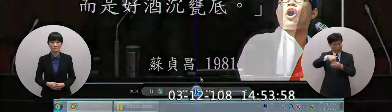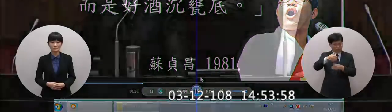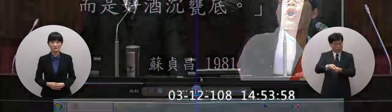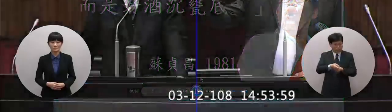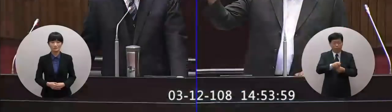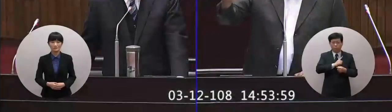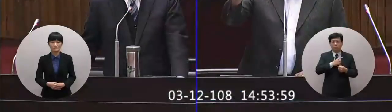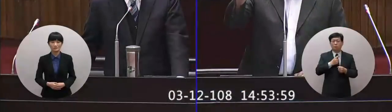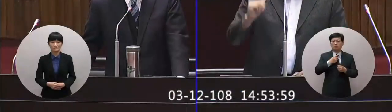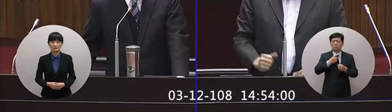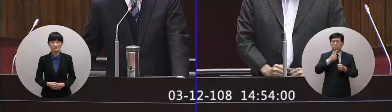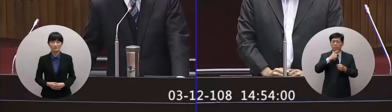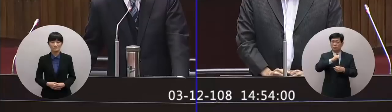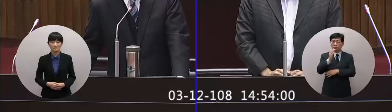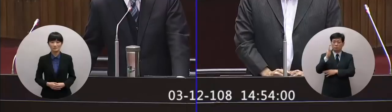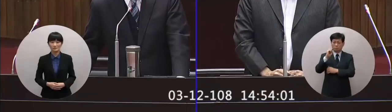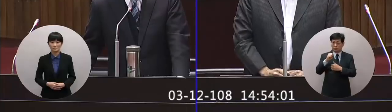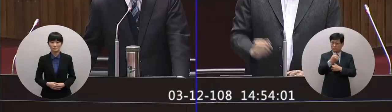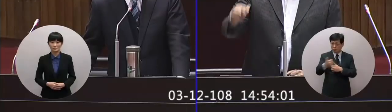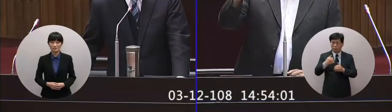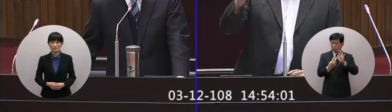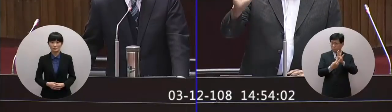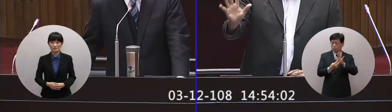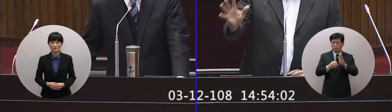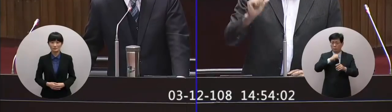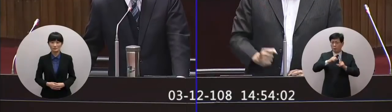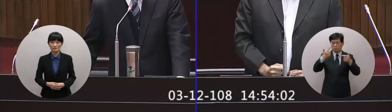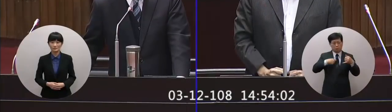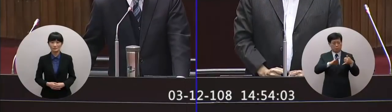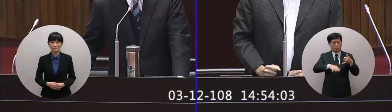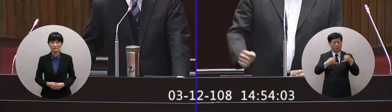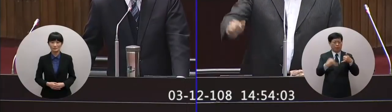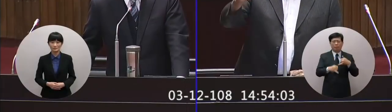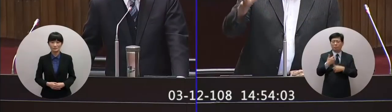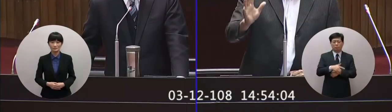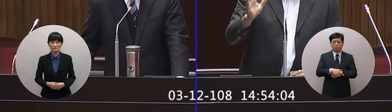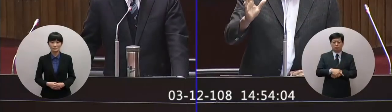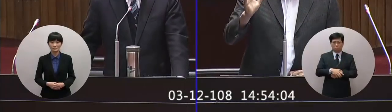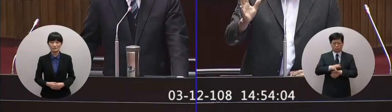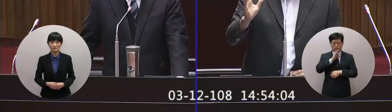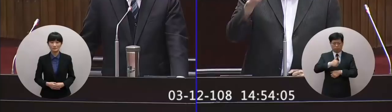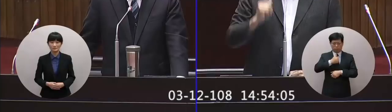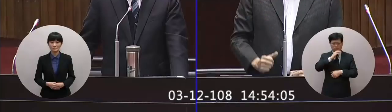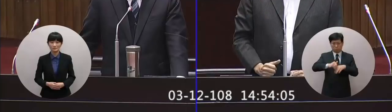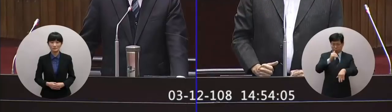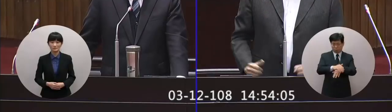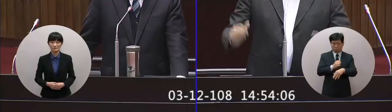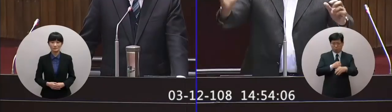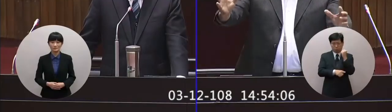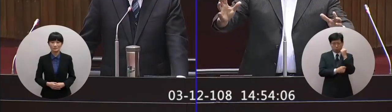阵，你伫屏，你选县议员的时阵讲过一句话，你讲屏东毋是徛买毛衰，屏东是好酒沉红